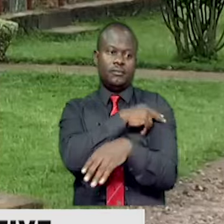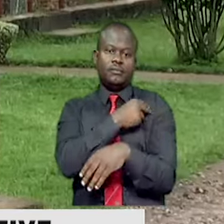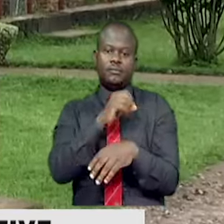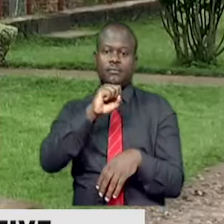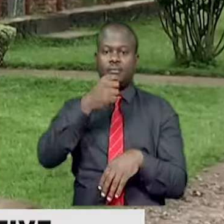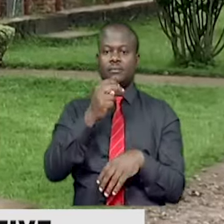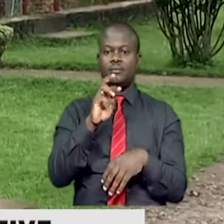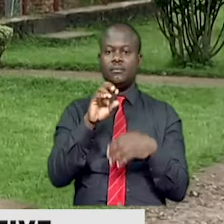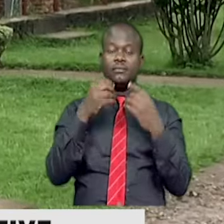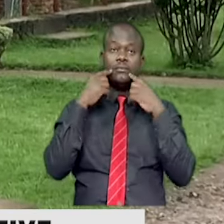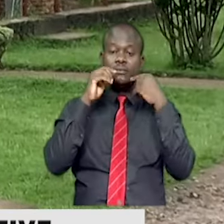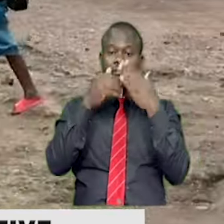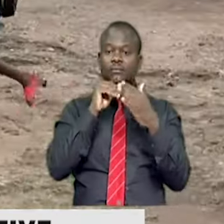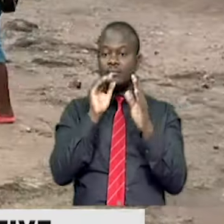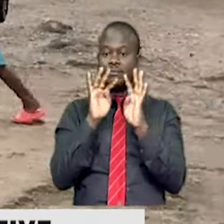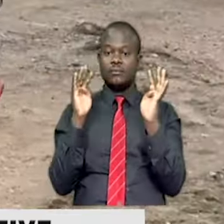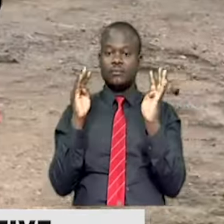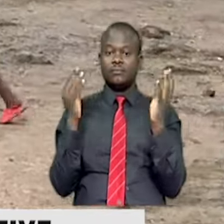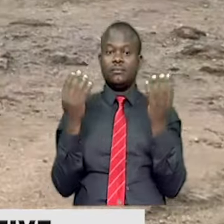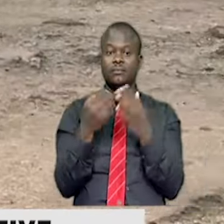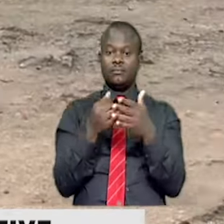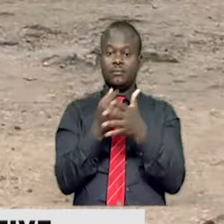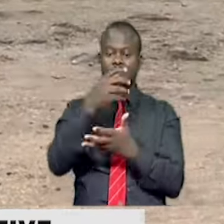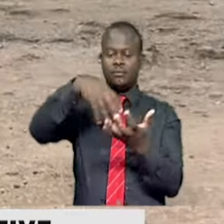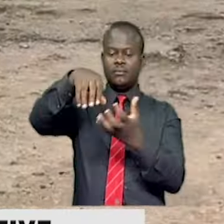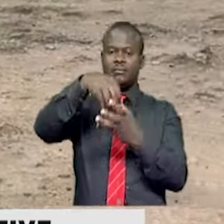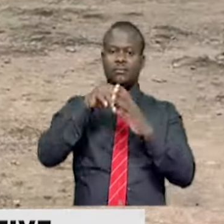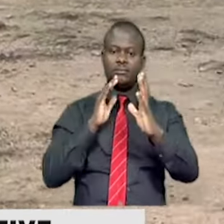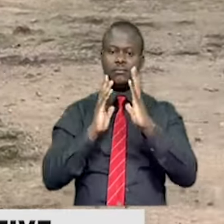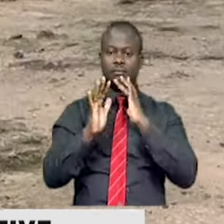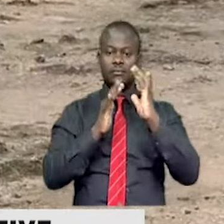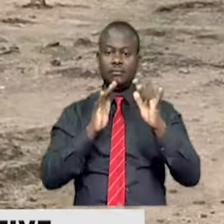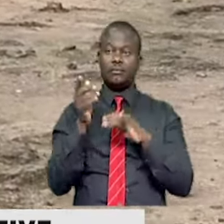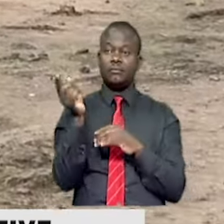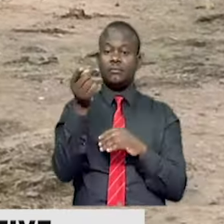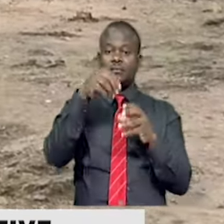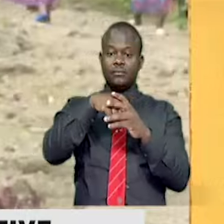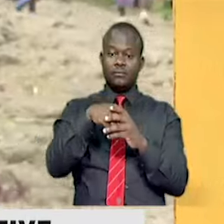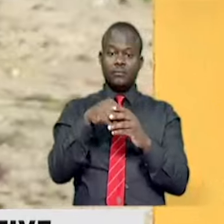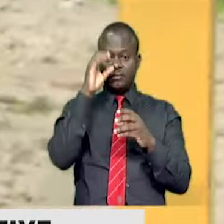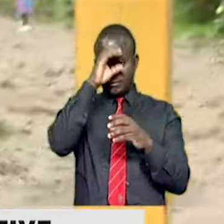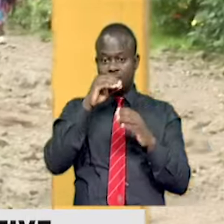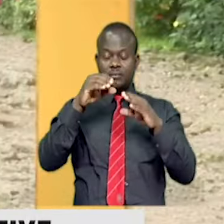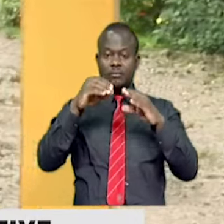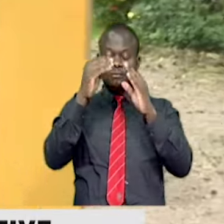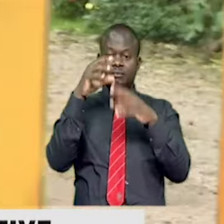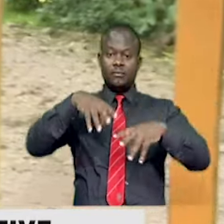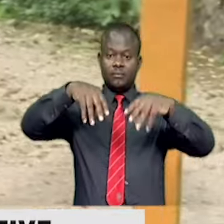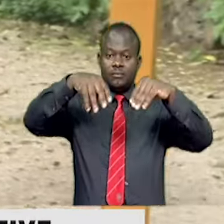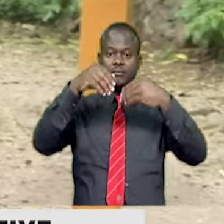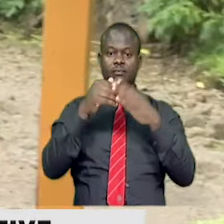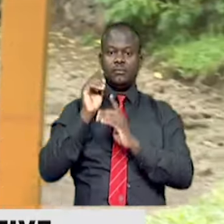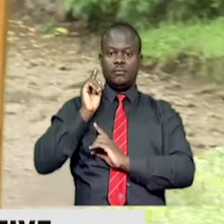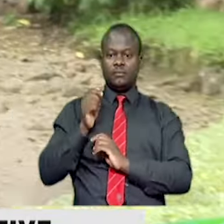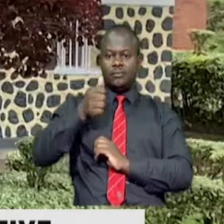Shingiro banavuga ko kuba kitazitiye bituma kivogerwa n'abahisi n'abagenzi barimo n'abaza kuragiramo cyangwa se kwahiramo ubwatsi bw'amatungo bityo umutekano